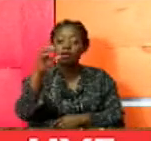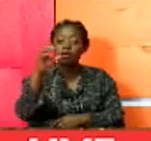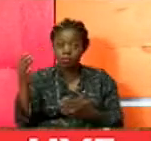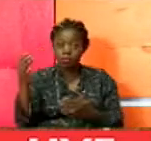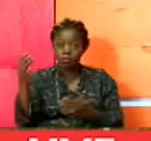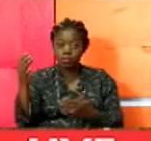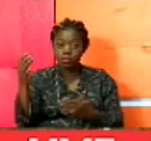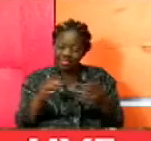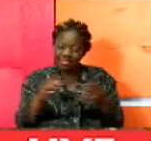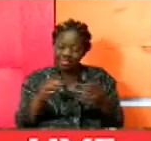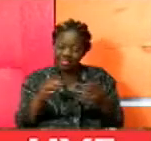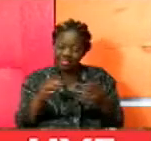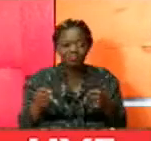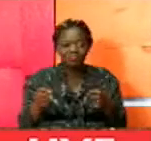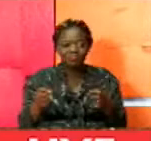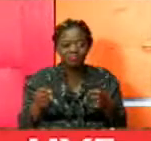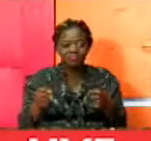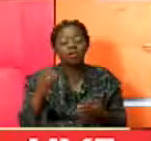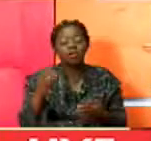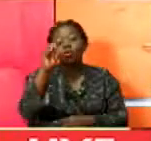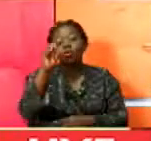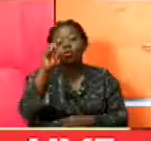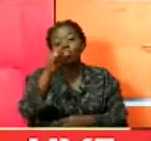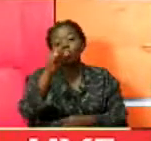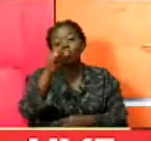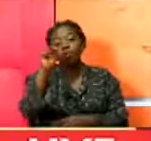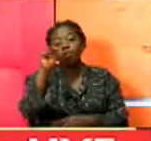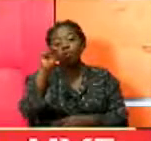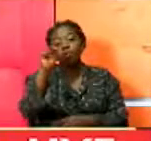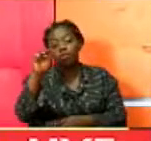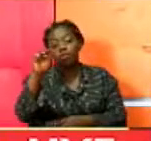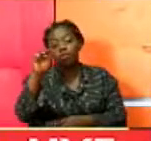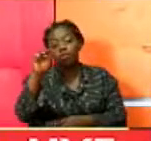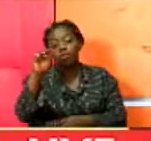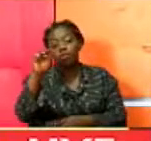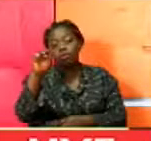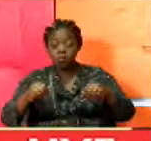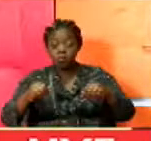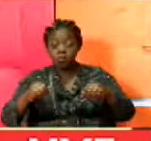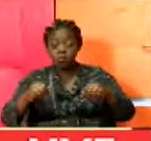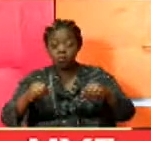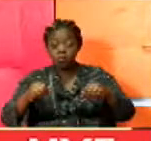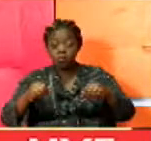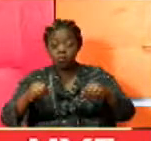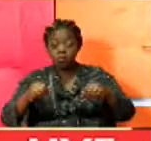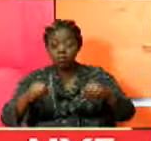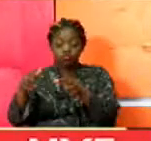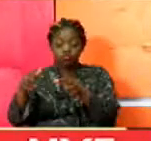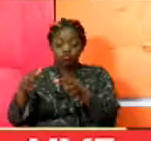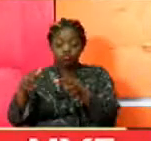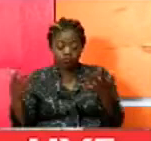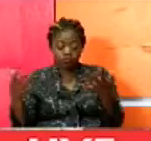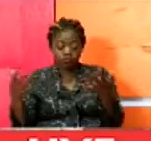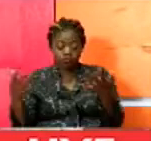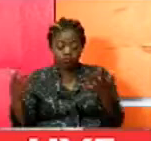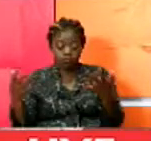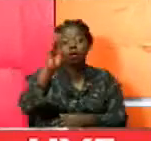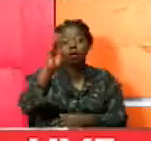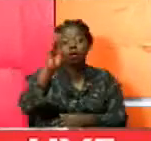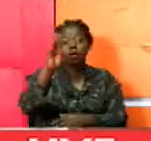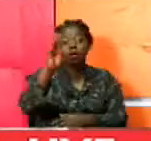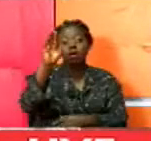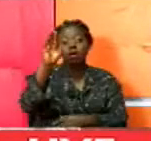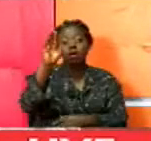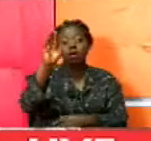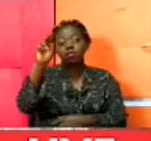Strawberry organic. Tewali kintu kyonna kyenfuuyira. Yebaza abadde akulira Vision Group Robert Kabushenga olw'omulasi gwa Harvest Money oguyambye nnyo